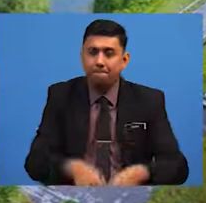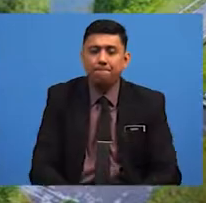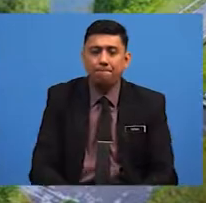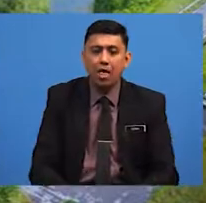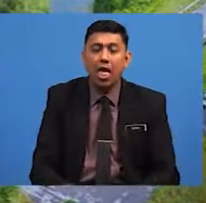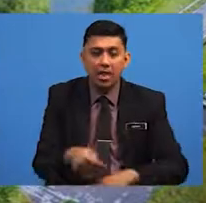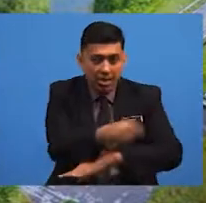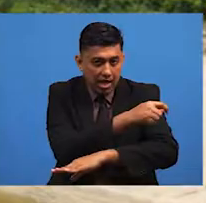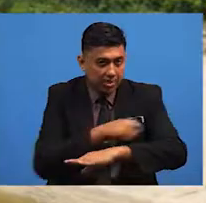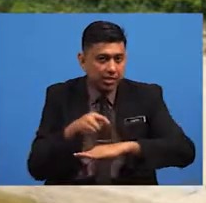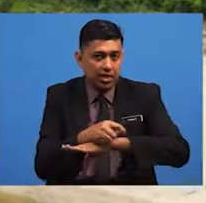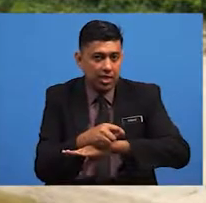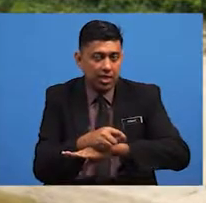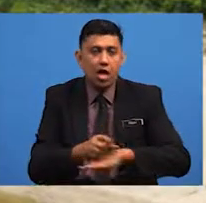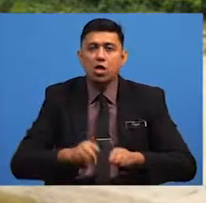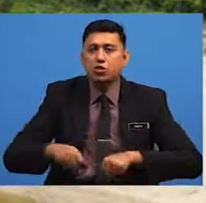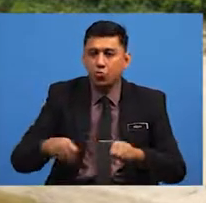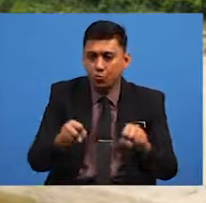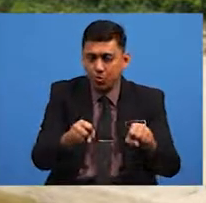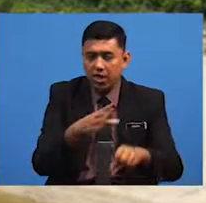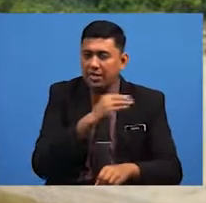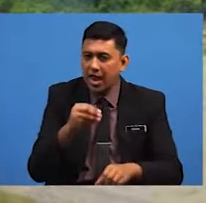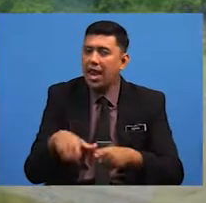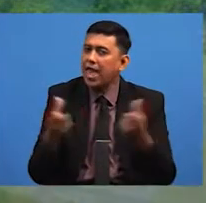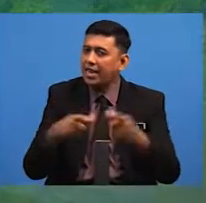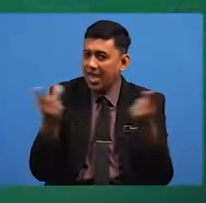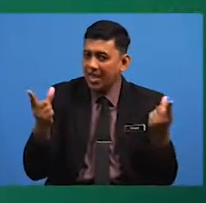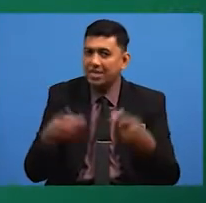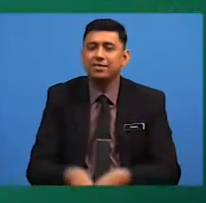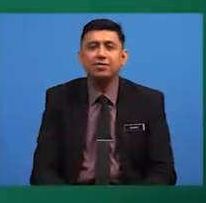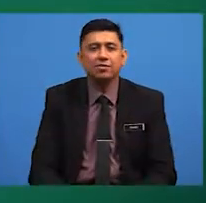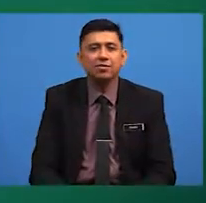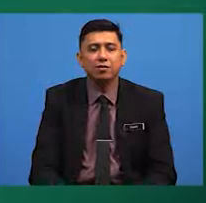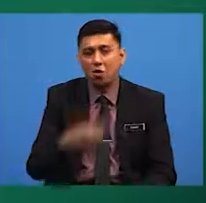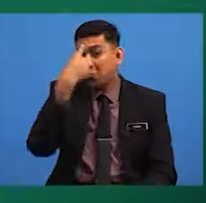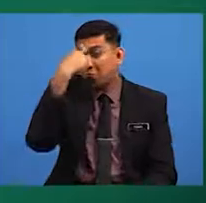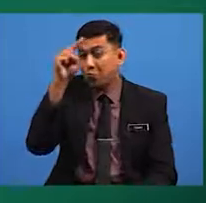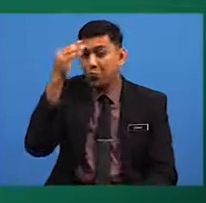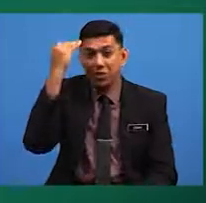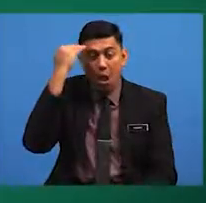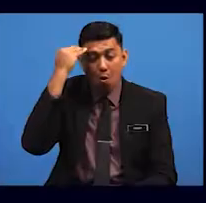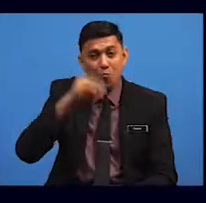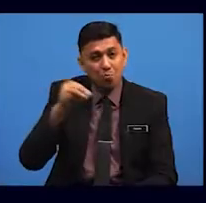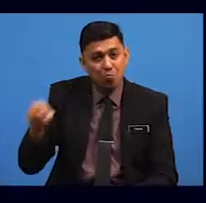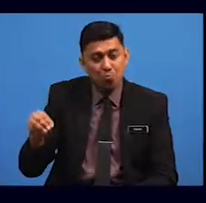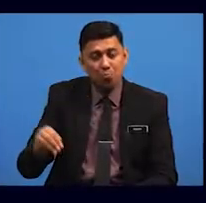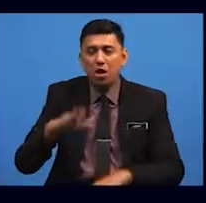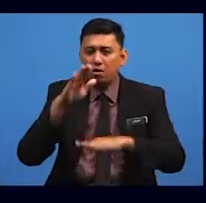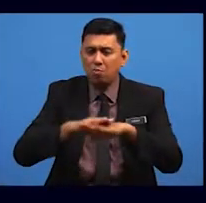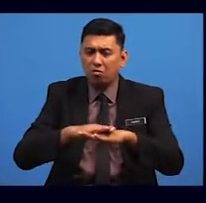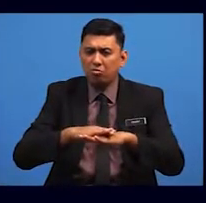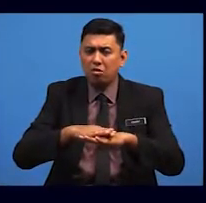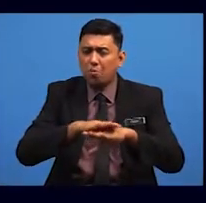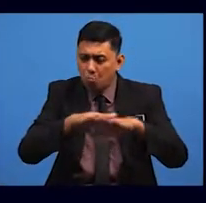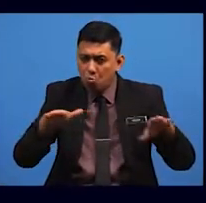Tasik sungai dan sebagainya untuk pengetahuan murid-murid di atas